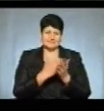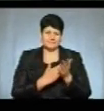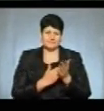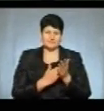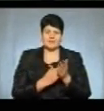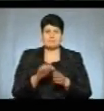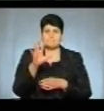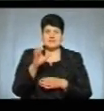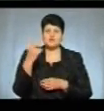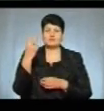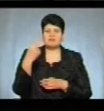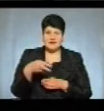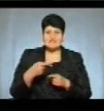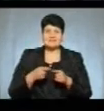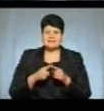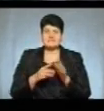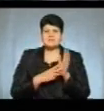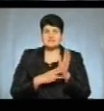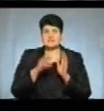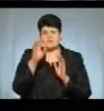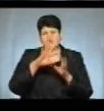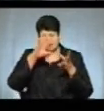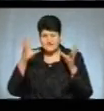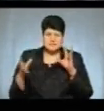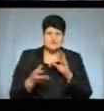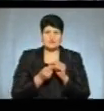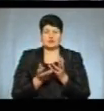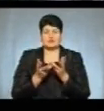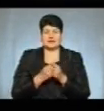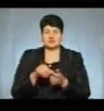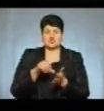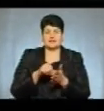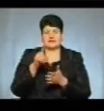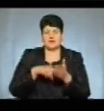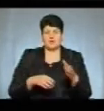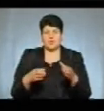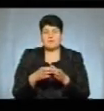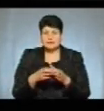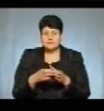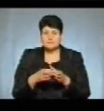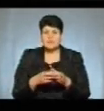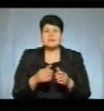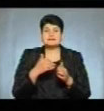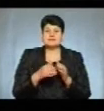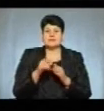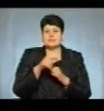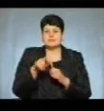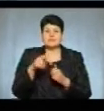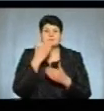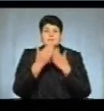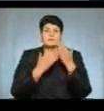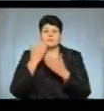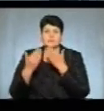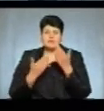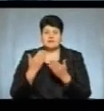Кордупель, 520 – це 80% від загальної кількості членів релігійної громади. Після того, як серед парафіян провели опитування, в